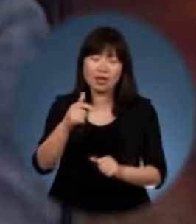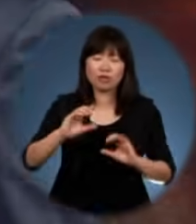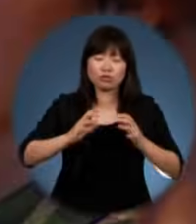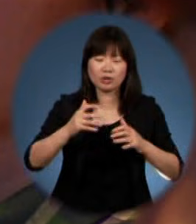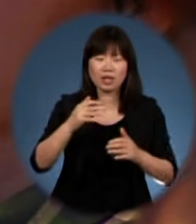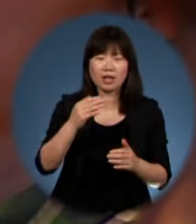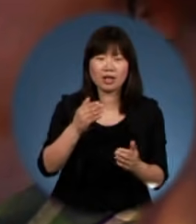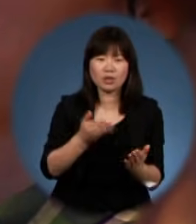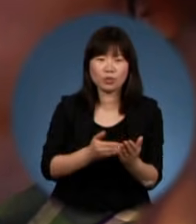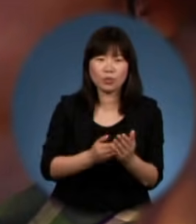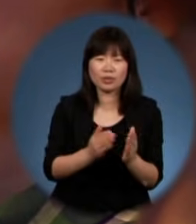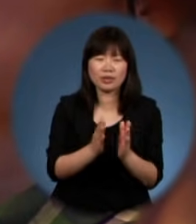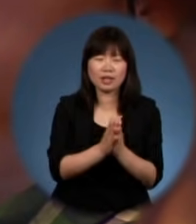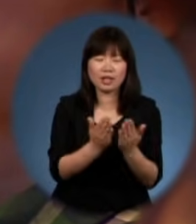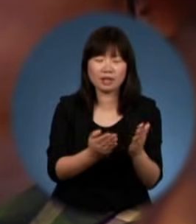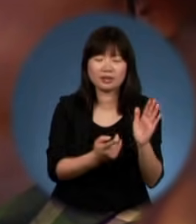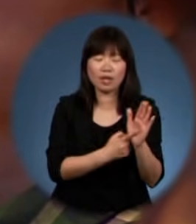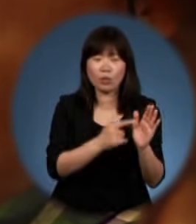주장했습니다